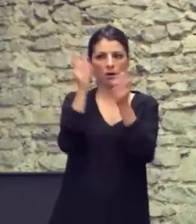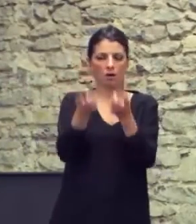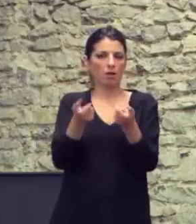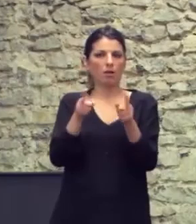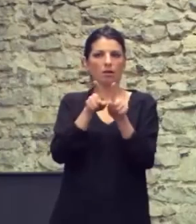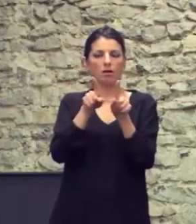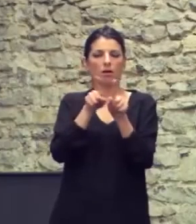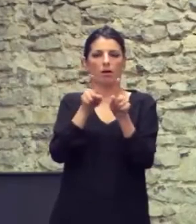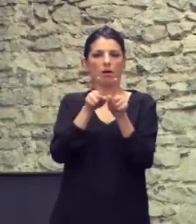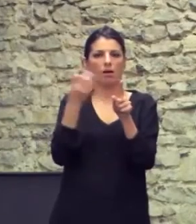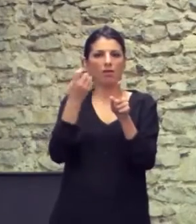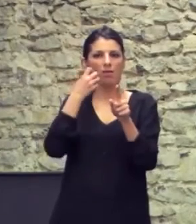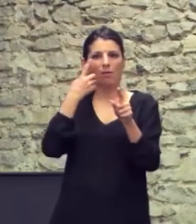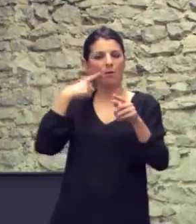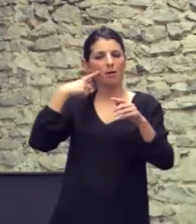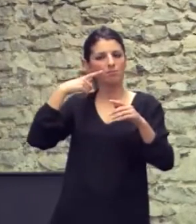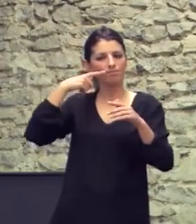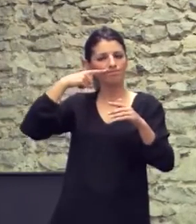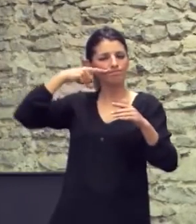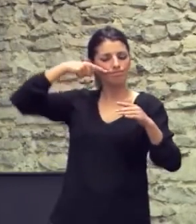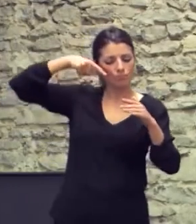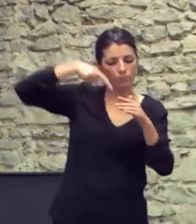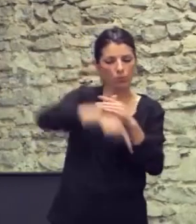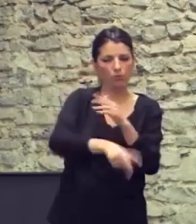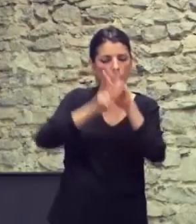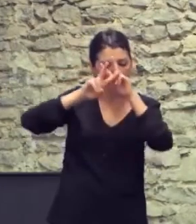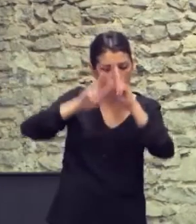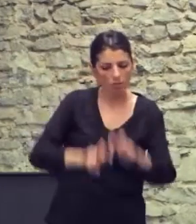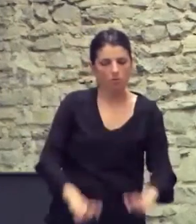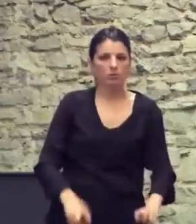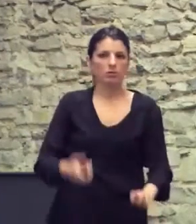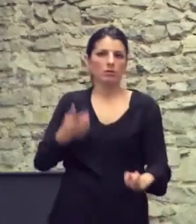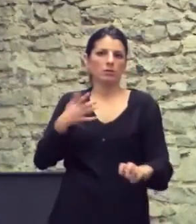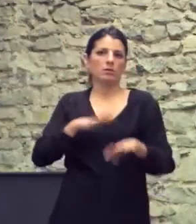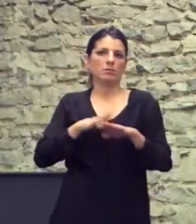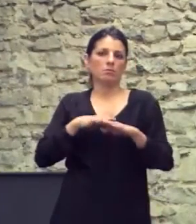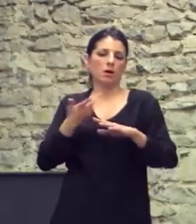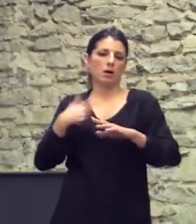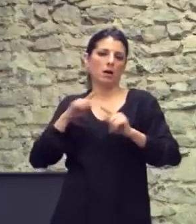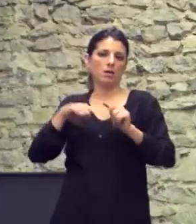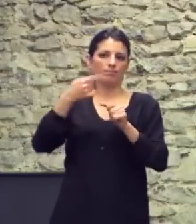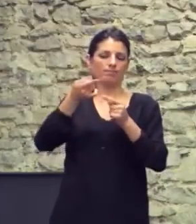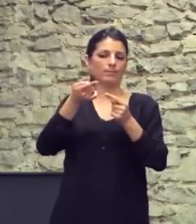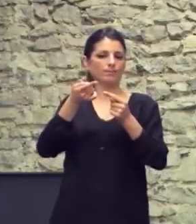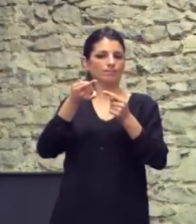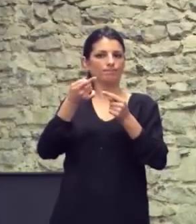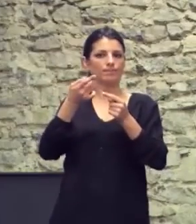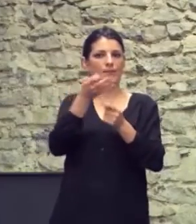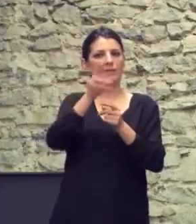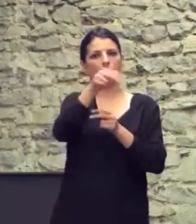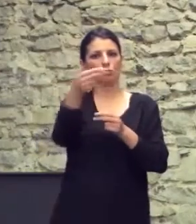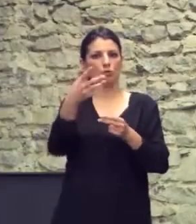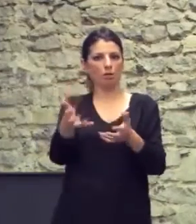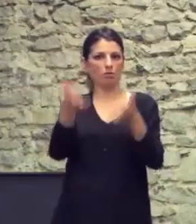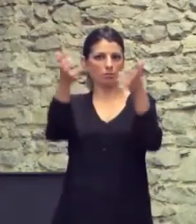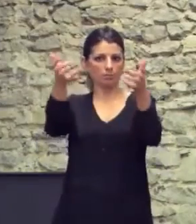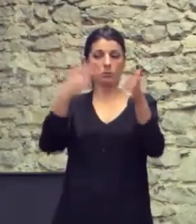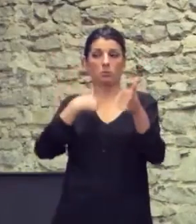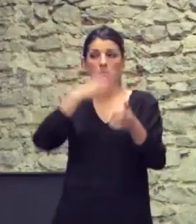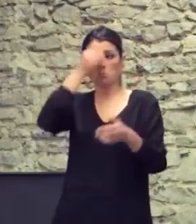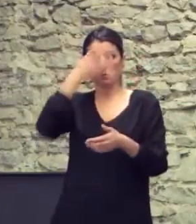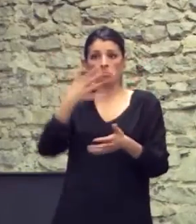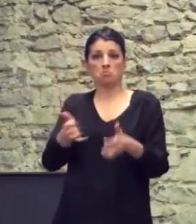dut erroetara joanez, gauza konkretuak egitea eta gauza horiek eraginkorrak izatea. Bestela ematen du, egin alduguna posible